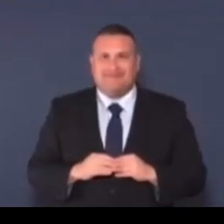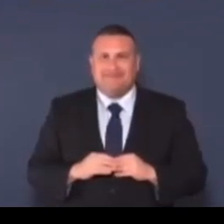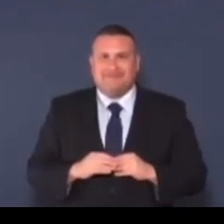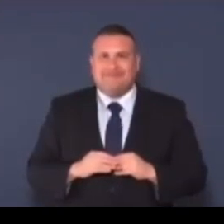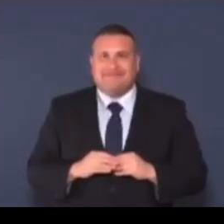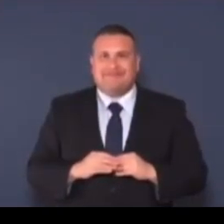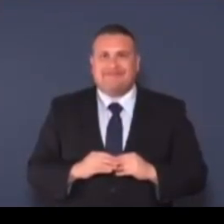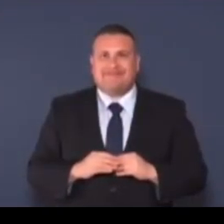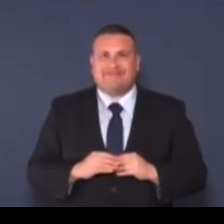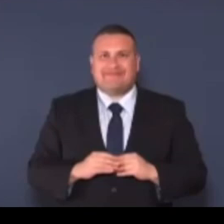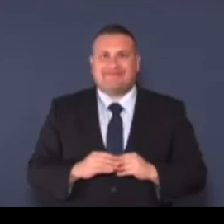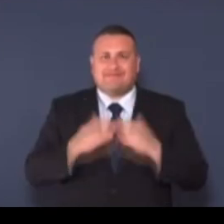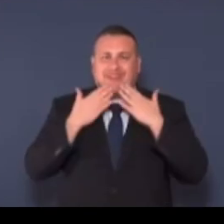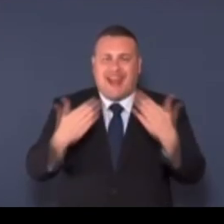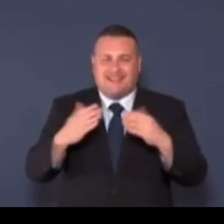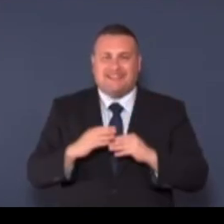Grazie.